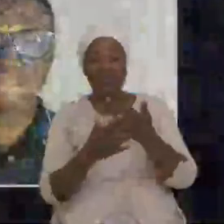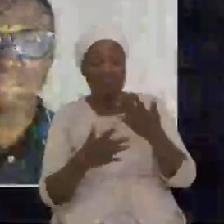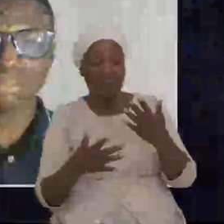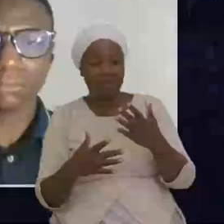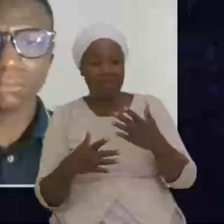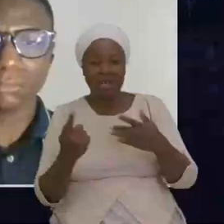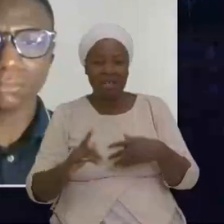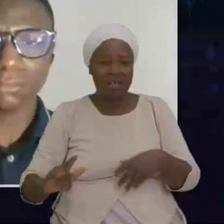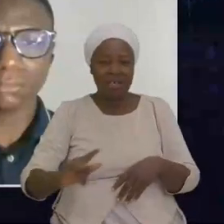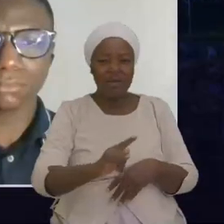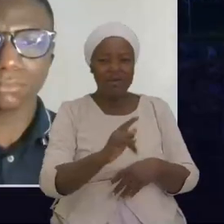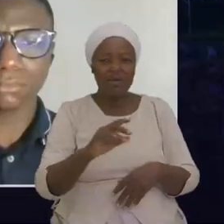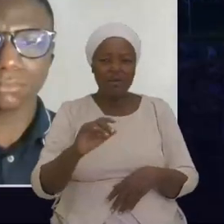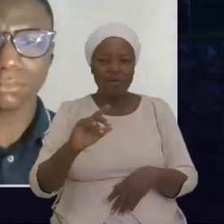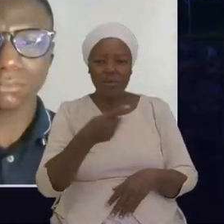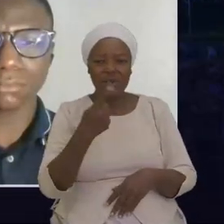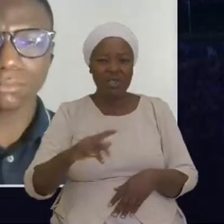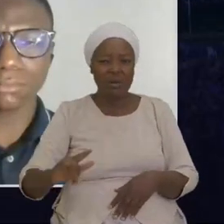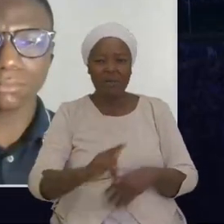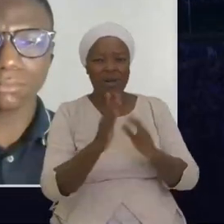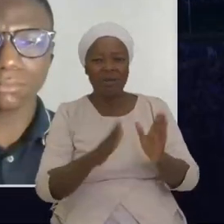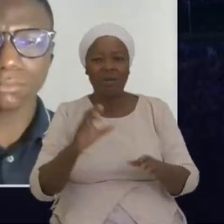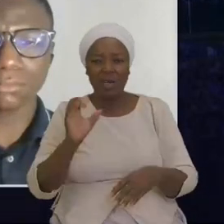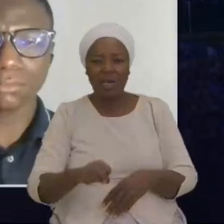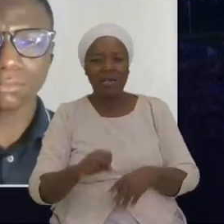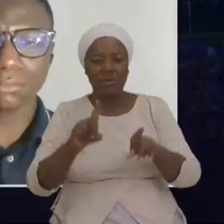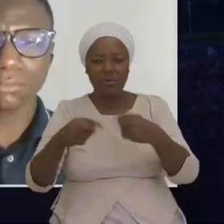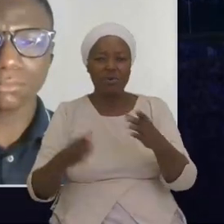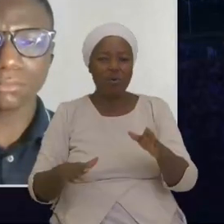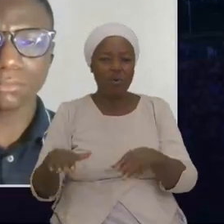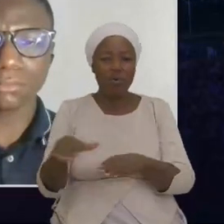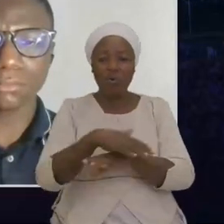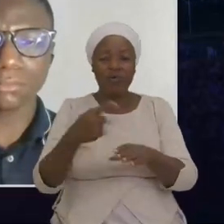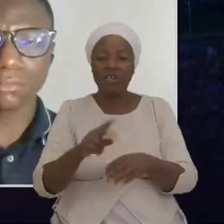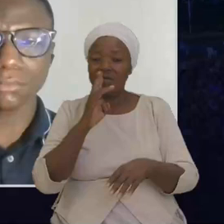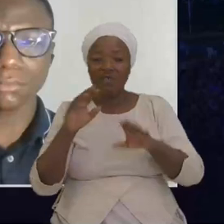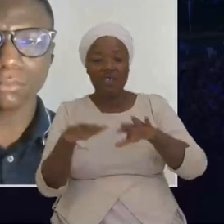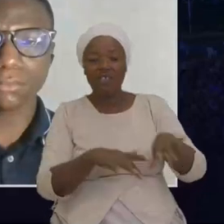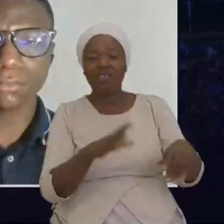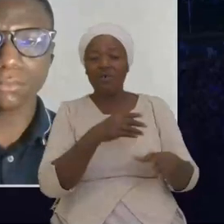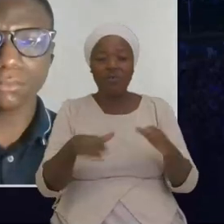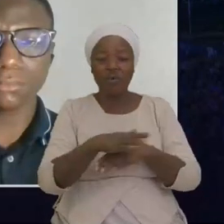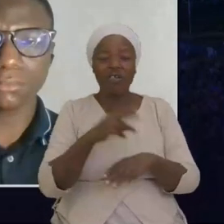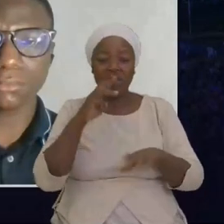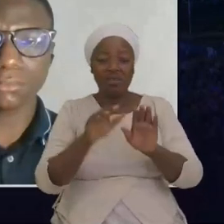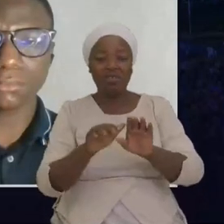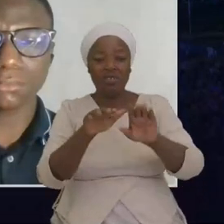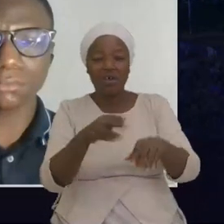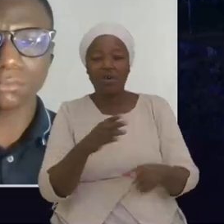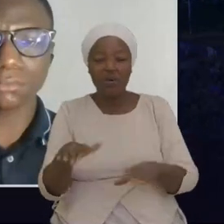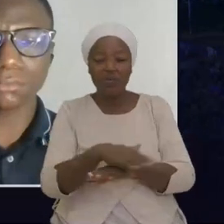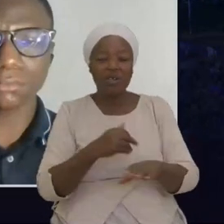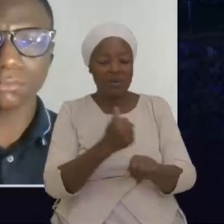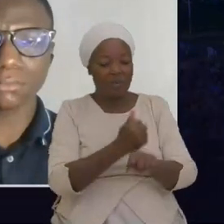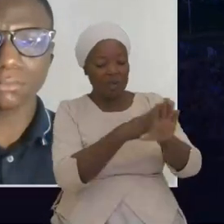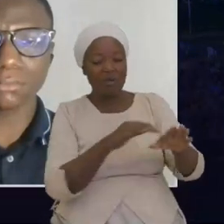survoler la perte de sang. Seul le pilote qui peut survoler l'océan, la mer, les montagnes,